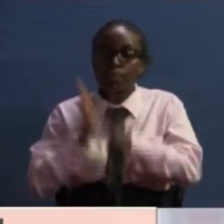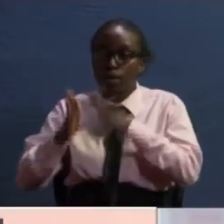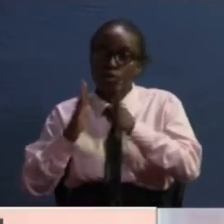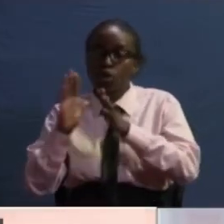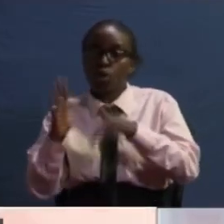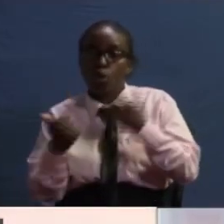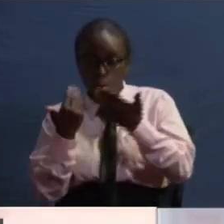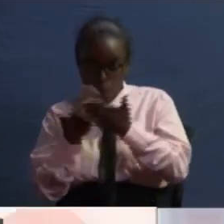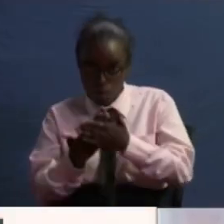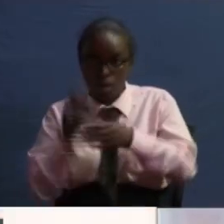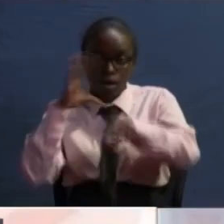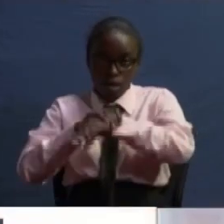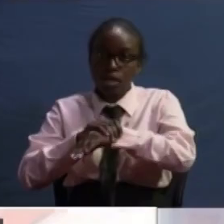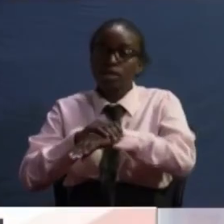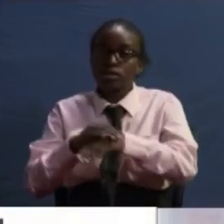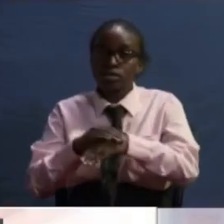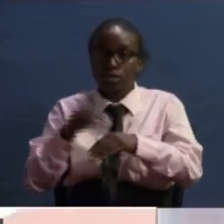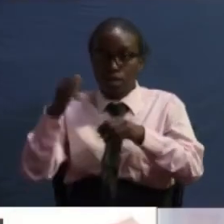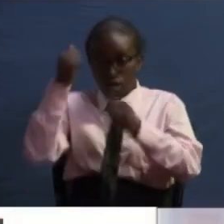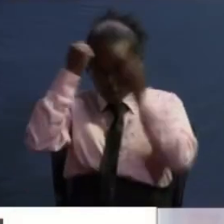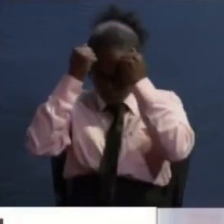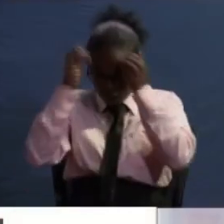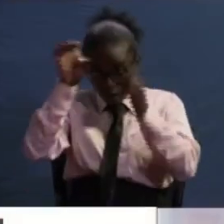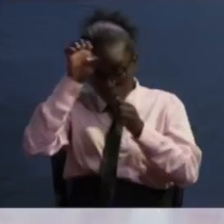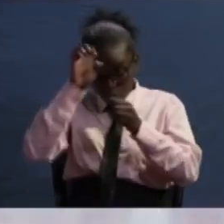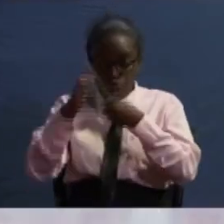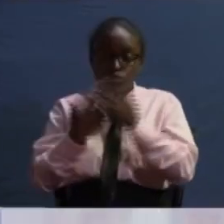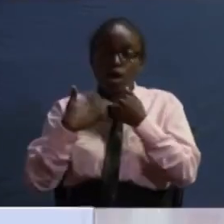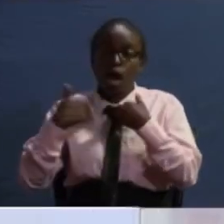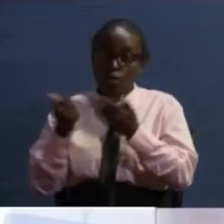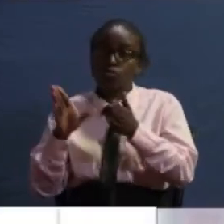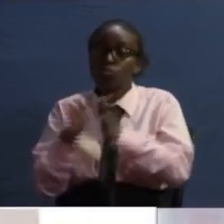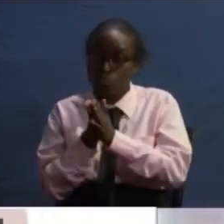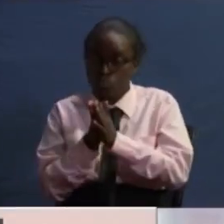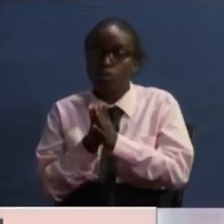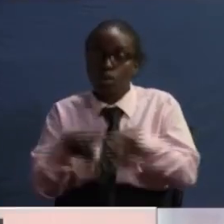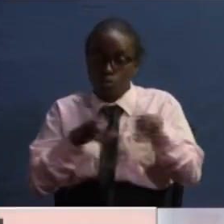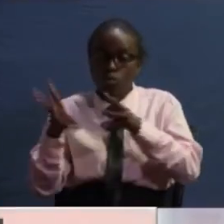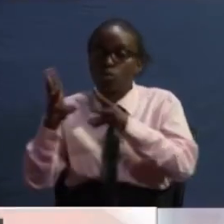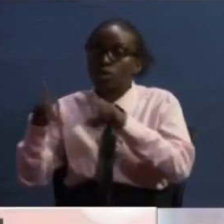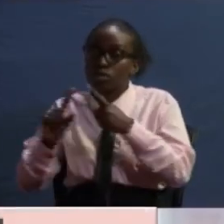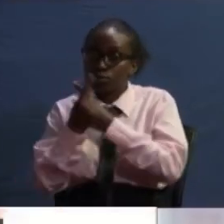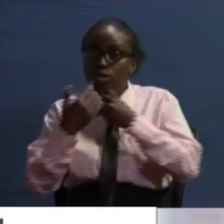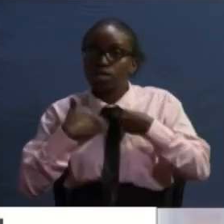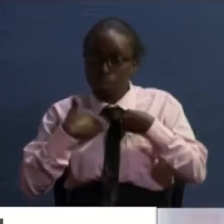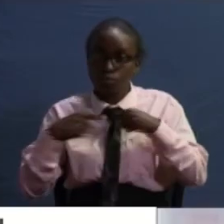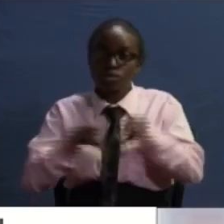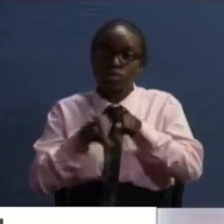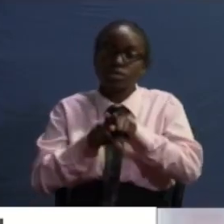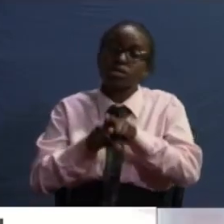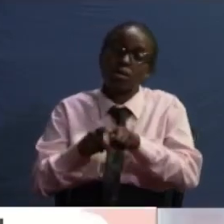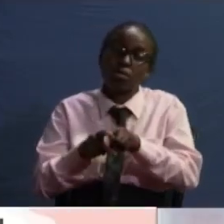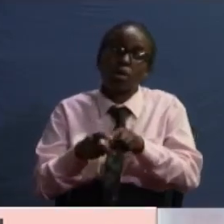na wasomi wa viwango vya juu waliowasilisha tathmini zao za njia tofauti za kuwezesha wanawake